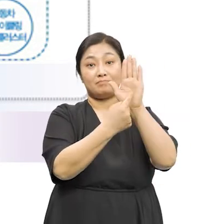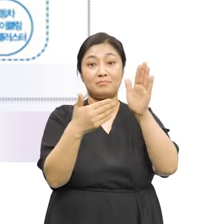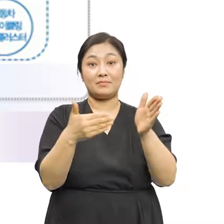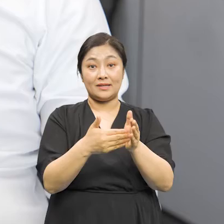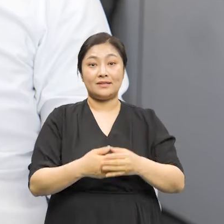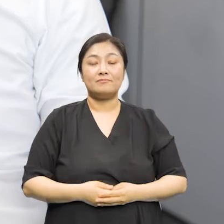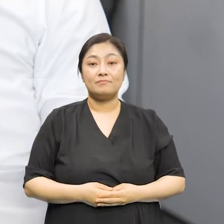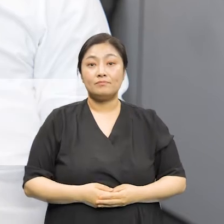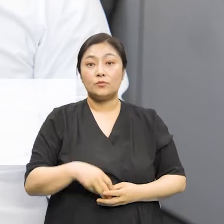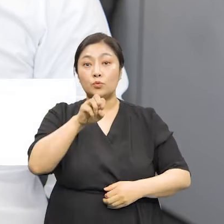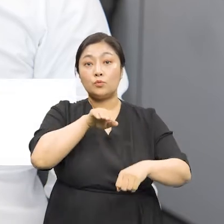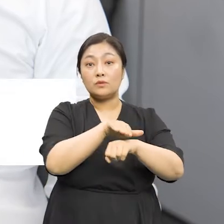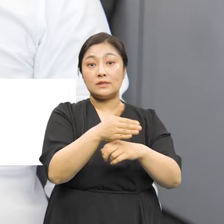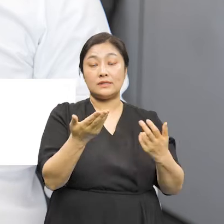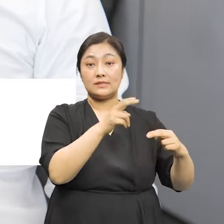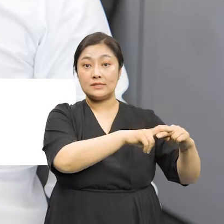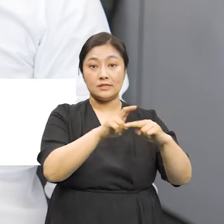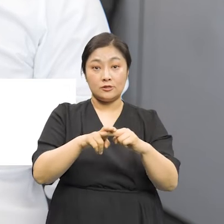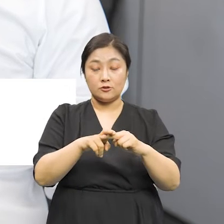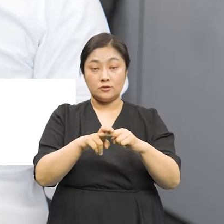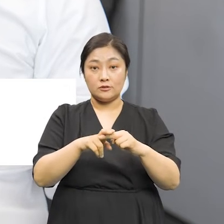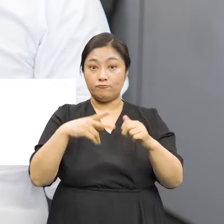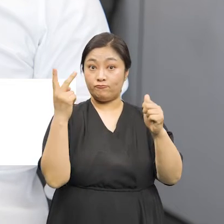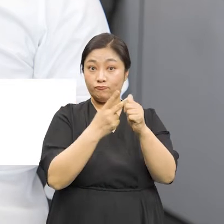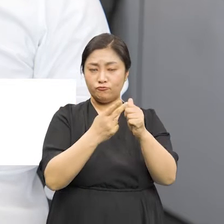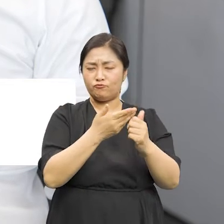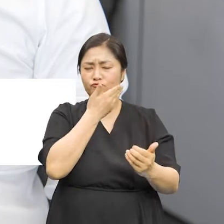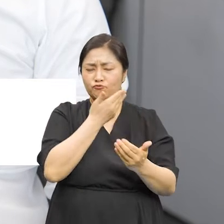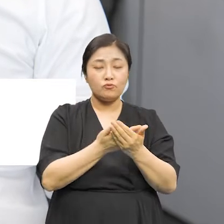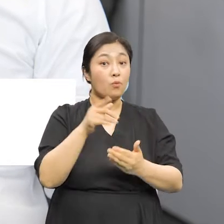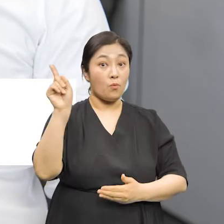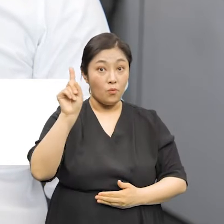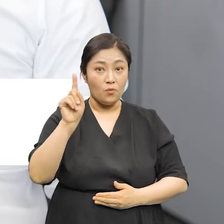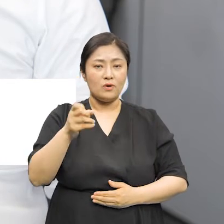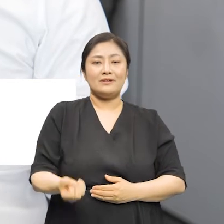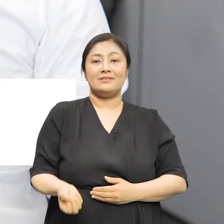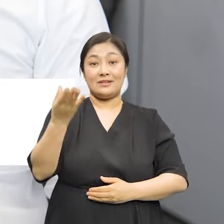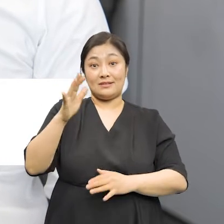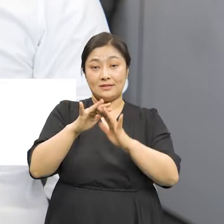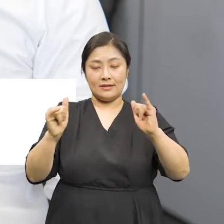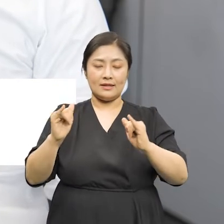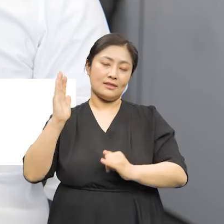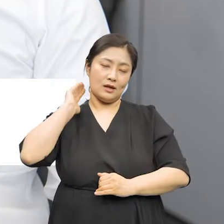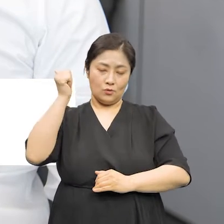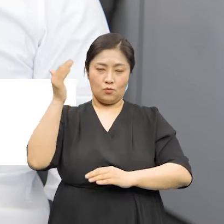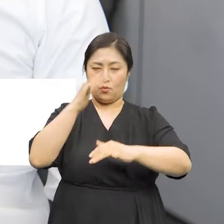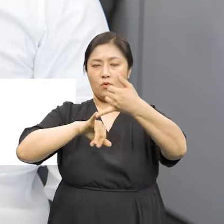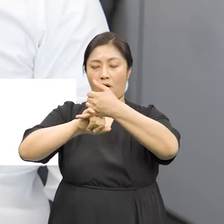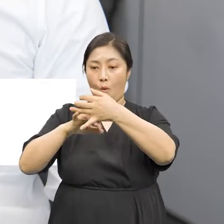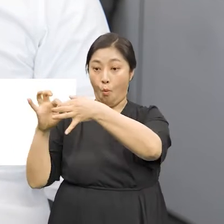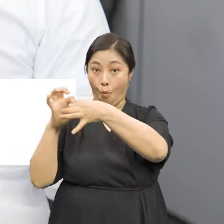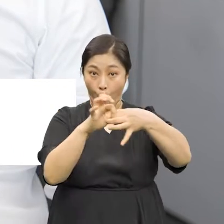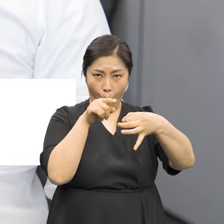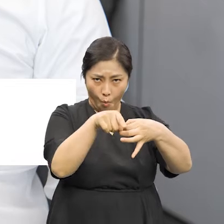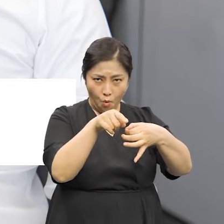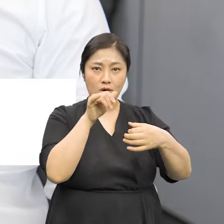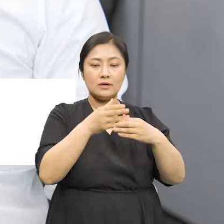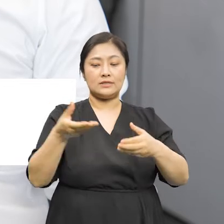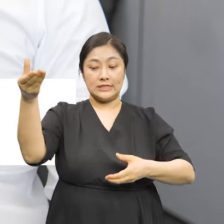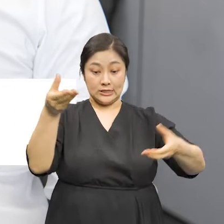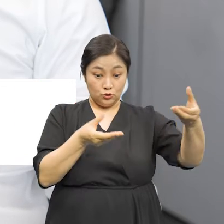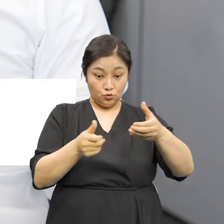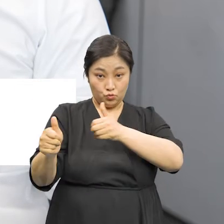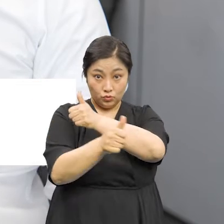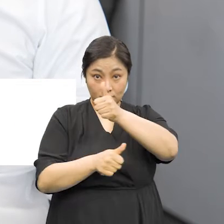제시했습니다. 광주형 일자리 시즌2의 주요 과제는 당선인 대선 공약과 연관성이 높아